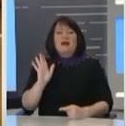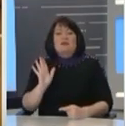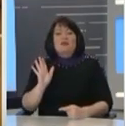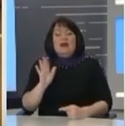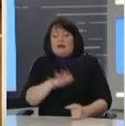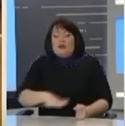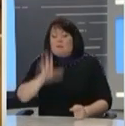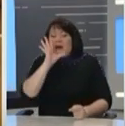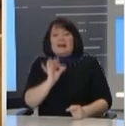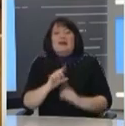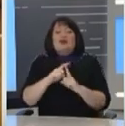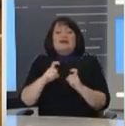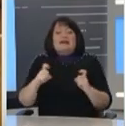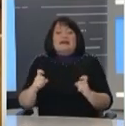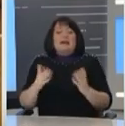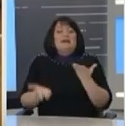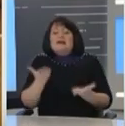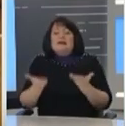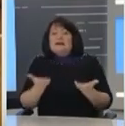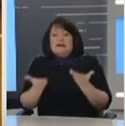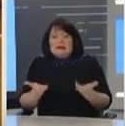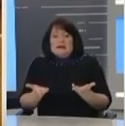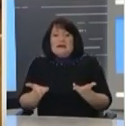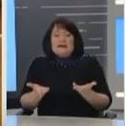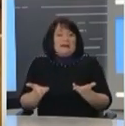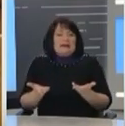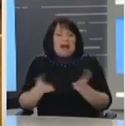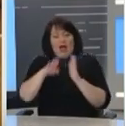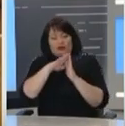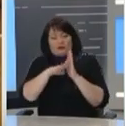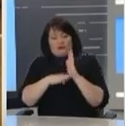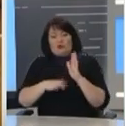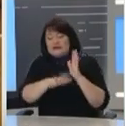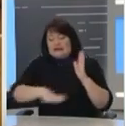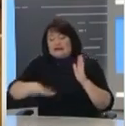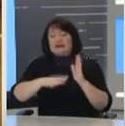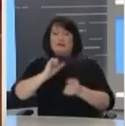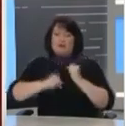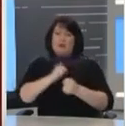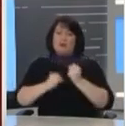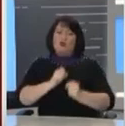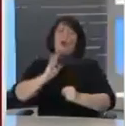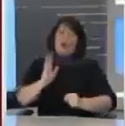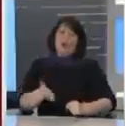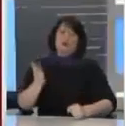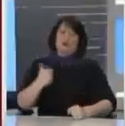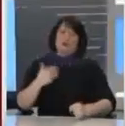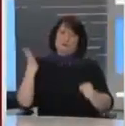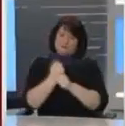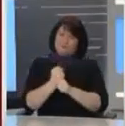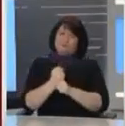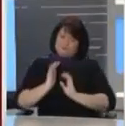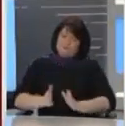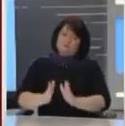ποια πραγματικότητα ζούμε, σε ποιους συσχετισμούς και μέσα σε ποιο πλαίσιο προσπαθούμε με κάθε δύναμη να κερδίσουμε